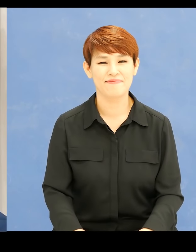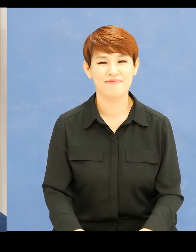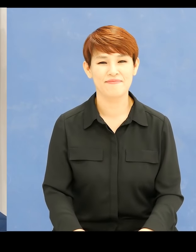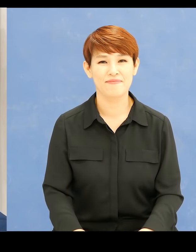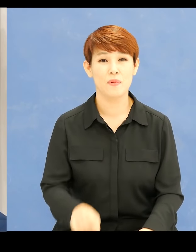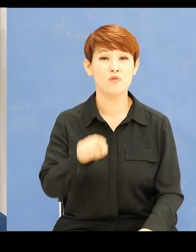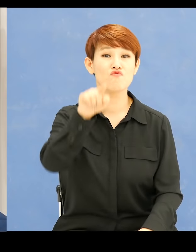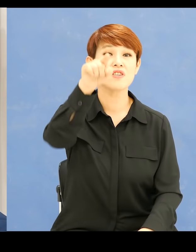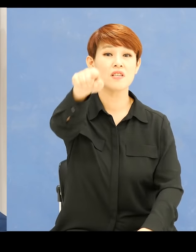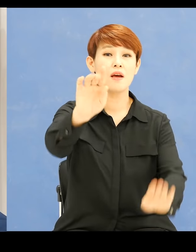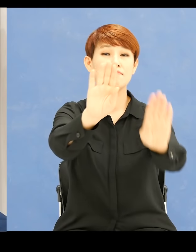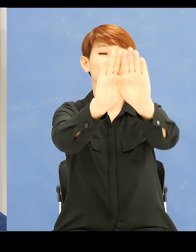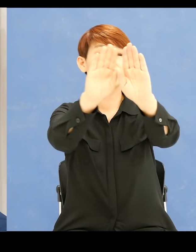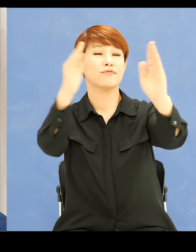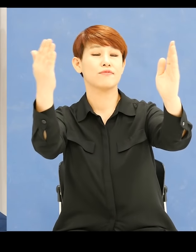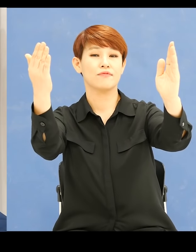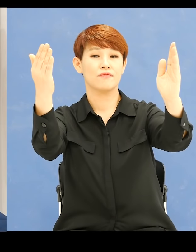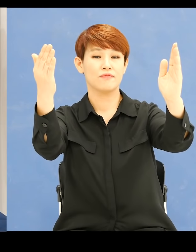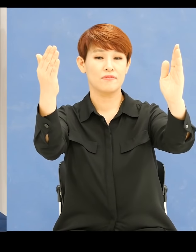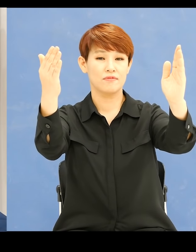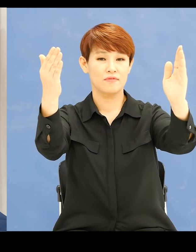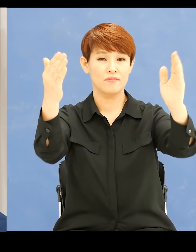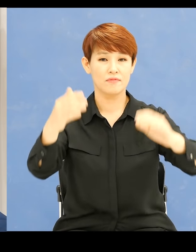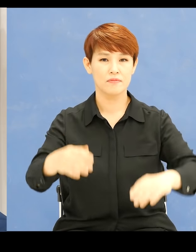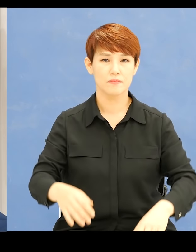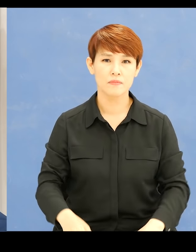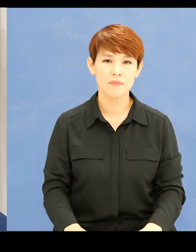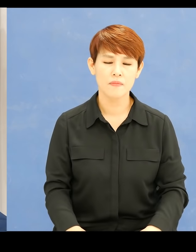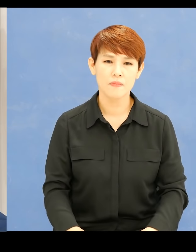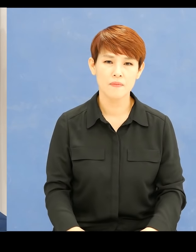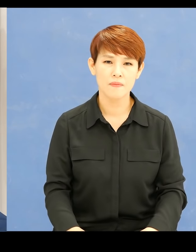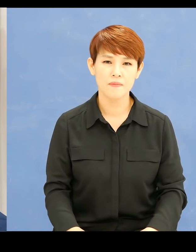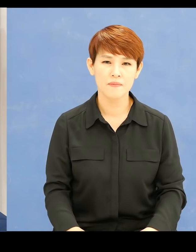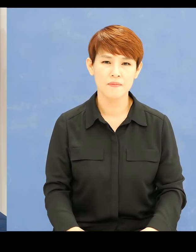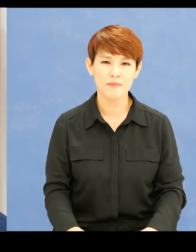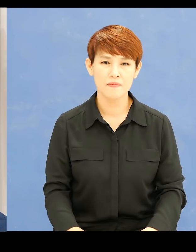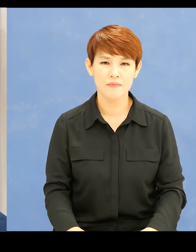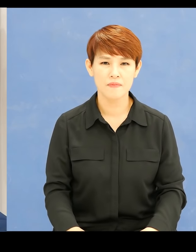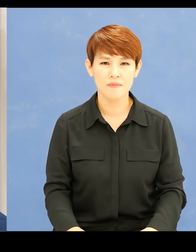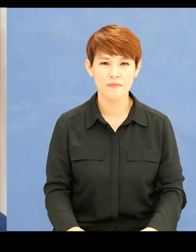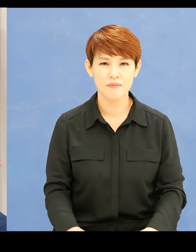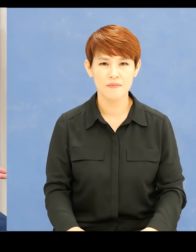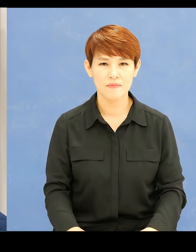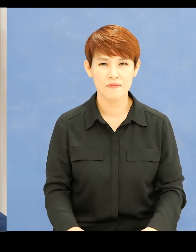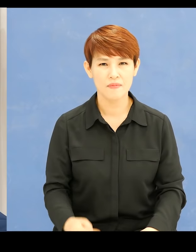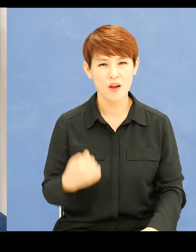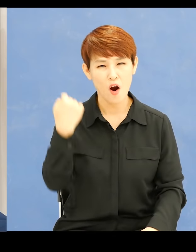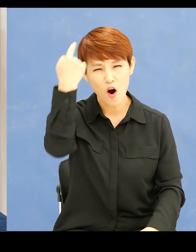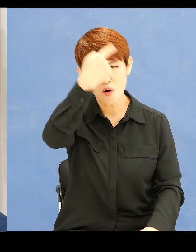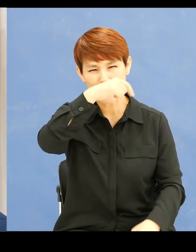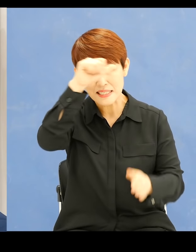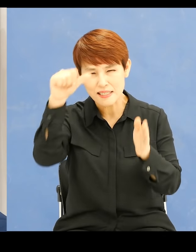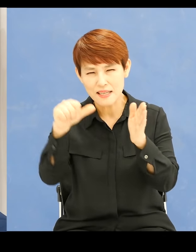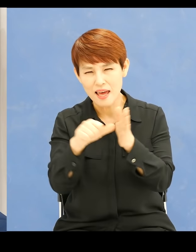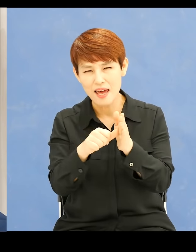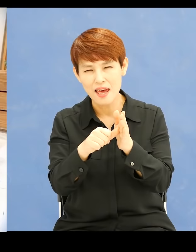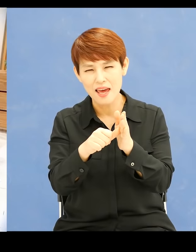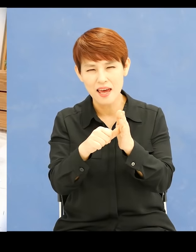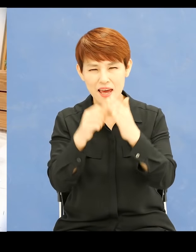하는데 뒷문이 딱 열리고 이제 문 열고 들어오면 사람이 한 40 이상 살면은 얼굴에 몇 권 인생을 살아봤는지